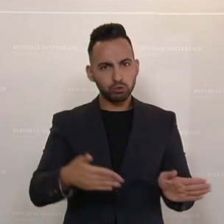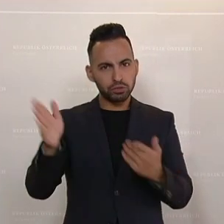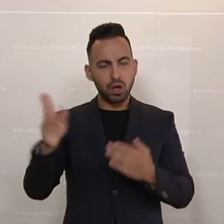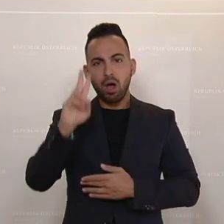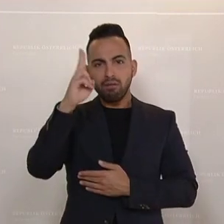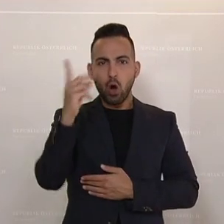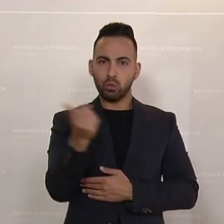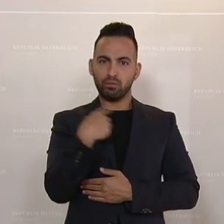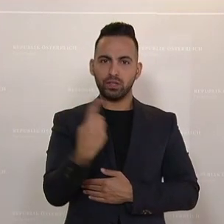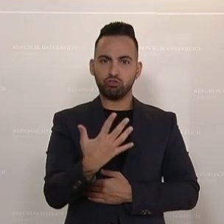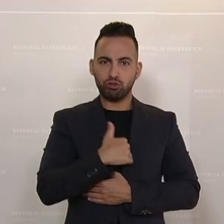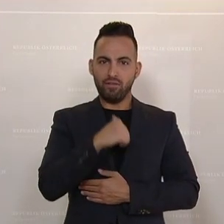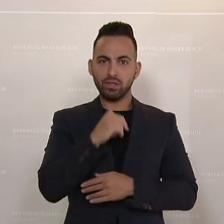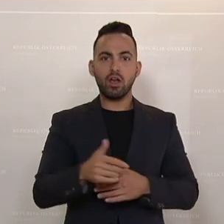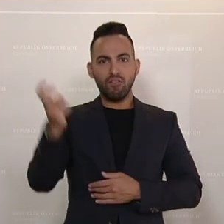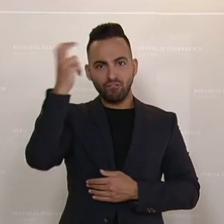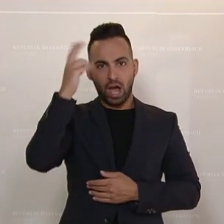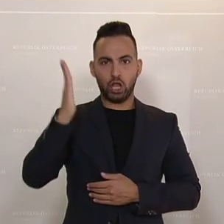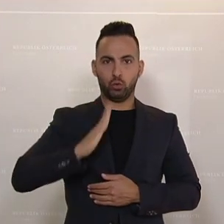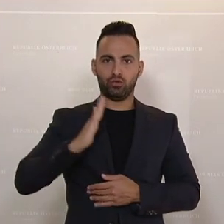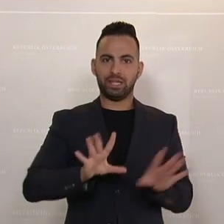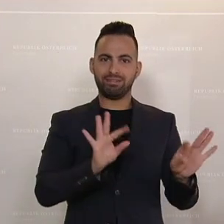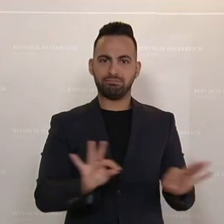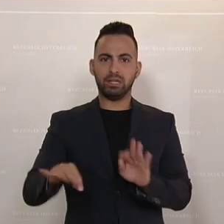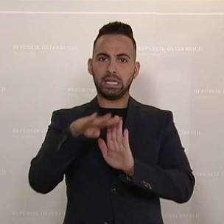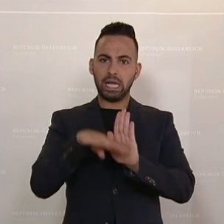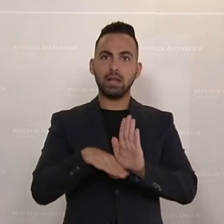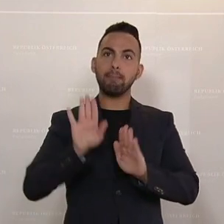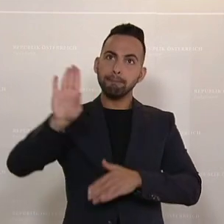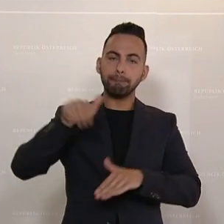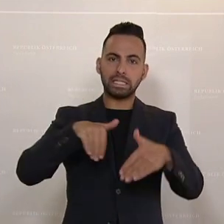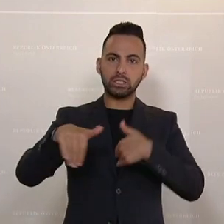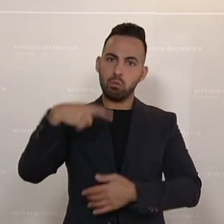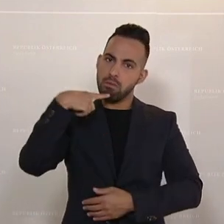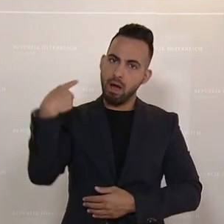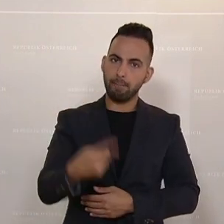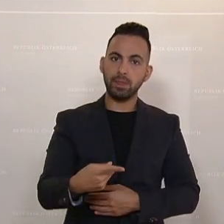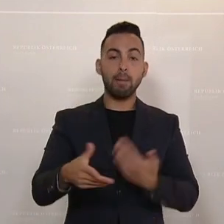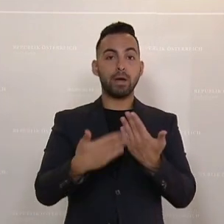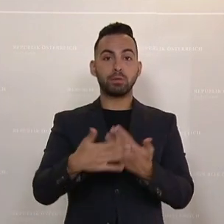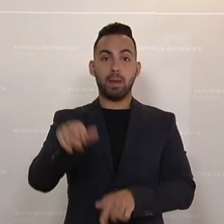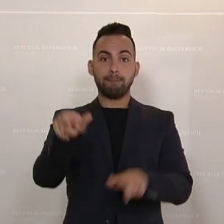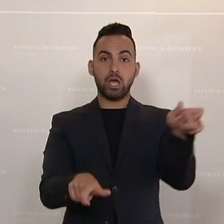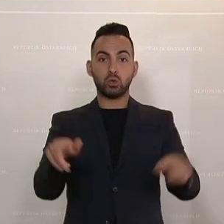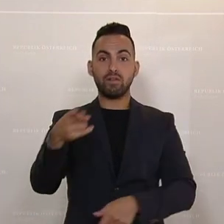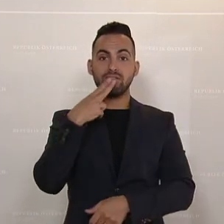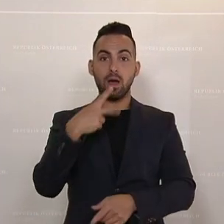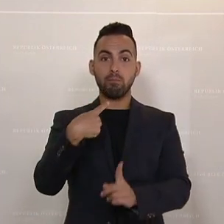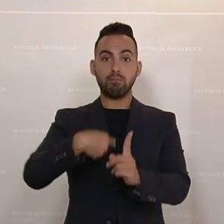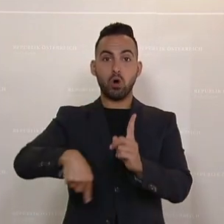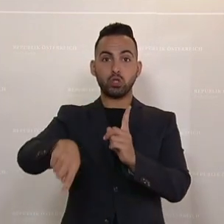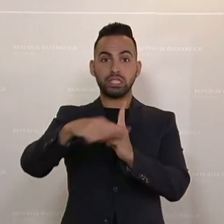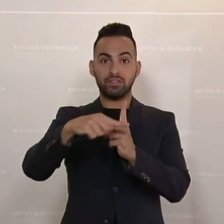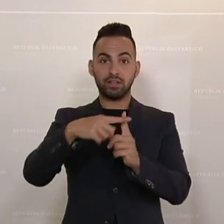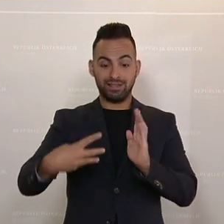nicht, dass es hier vernünftige Regelungen von Seiten des Ministeriums gibt, dass positiv Getestete frühzeitig die vorhandenen